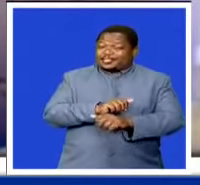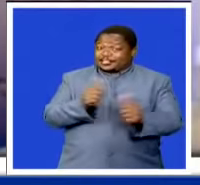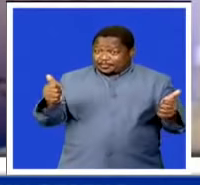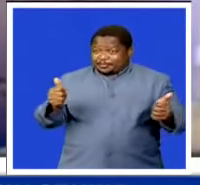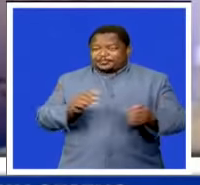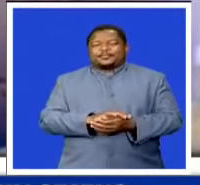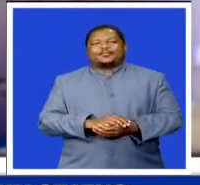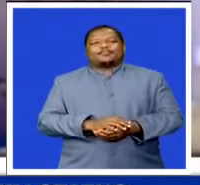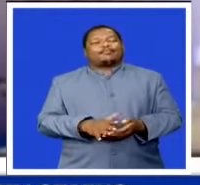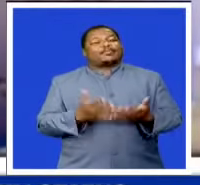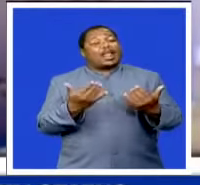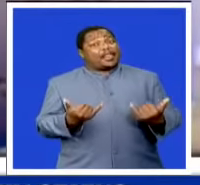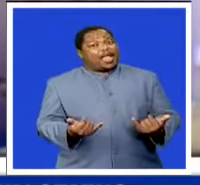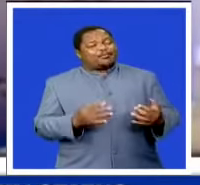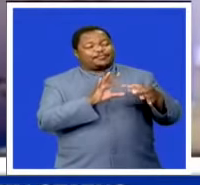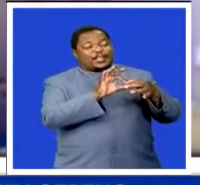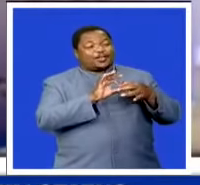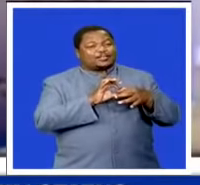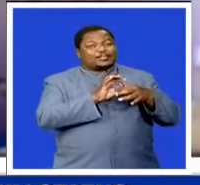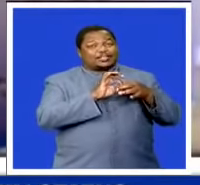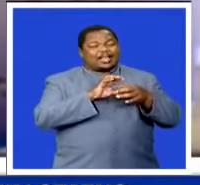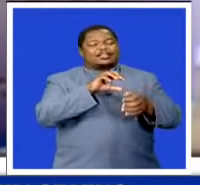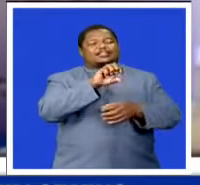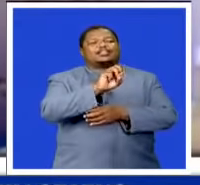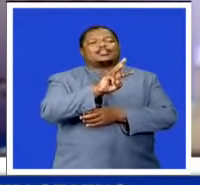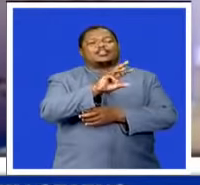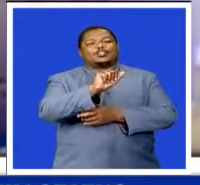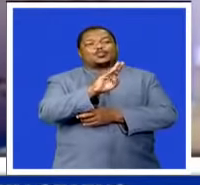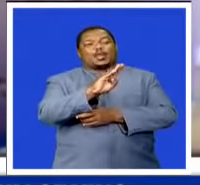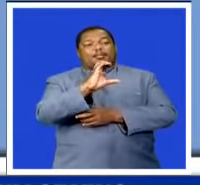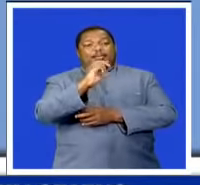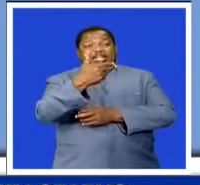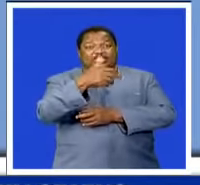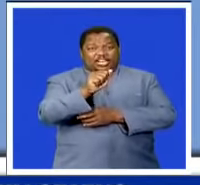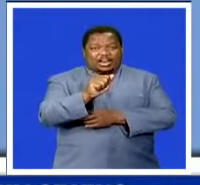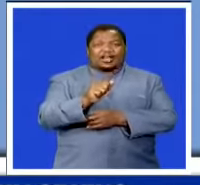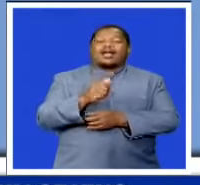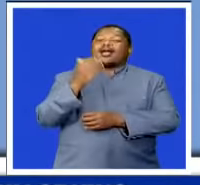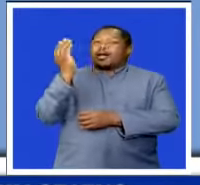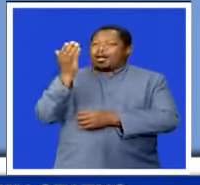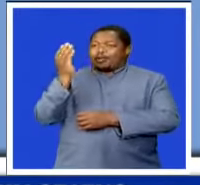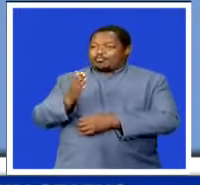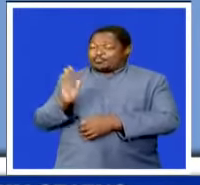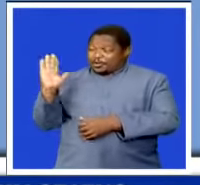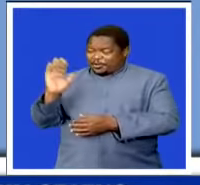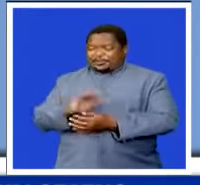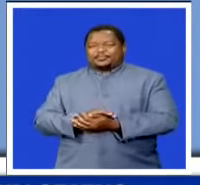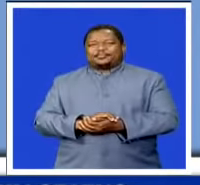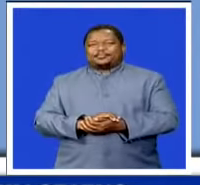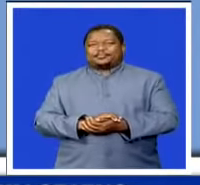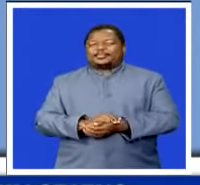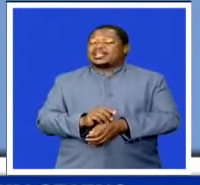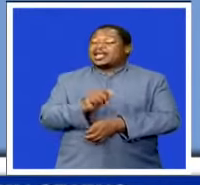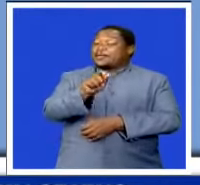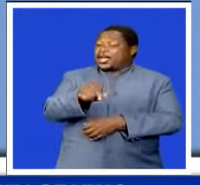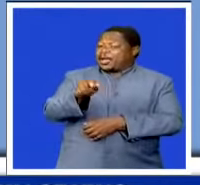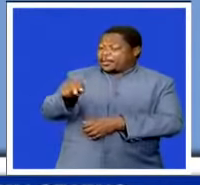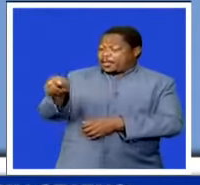imiphumela yetisebenti yeligciwane le-HIV. Kulungelo lesisebenti ngasinye kuthi